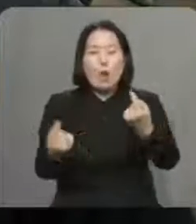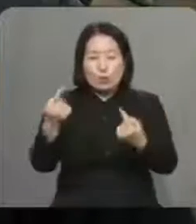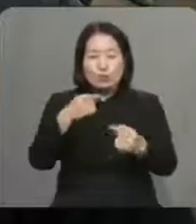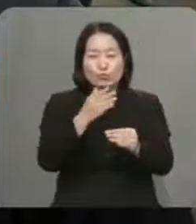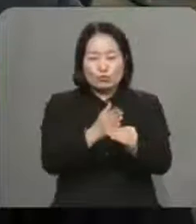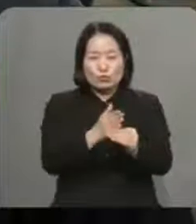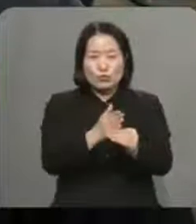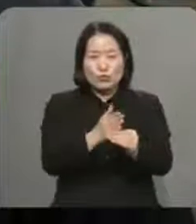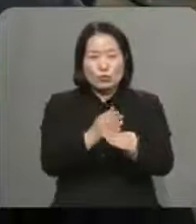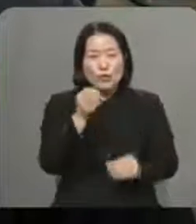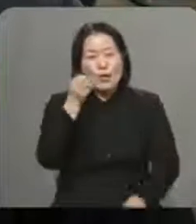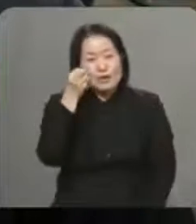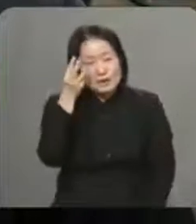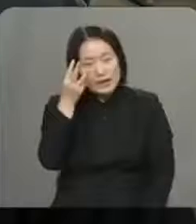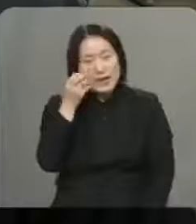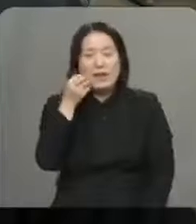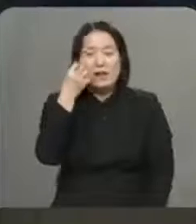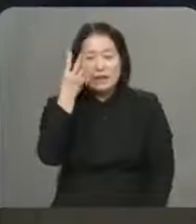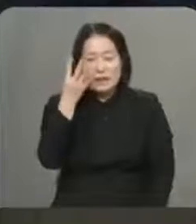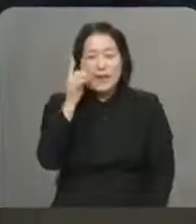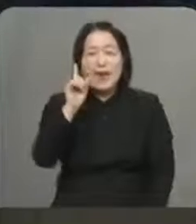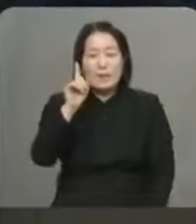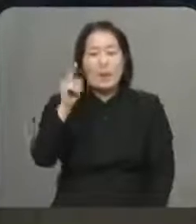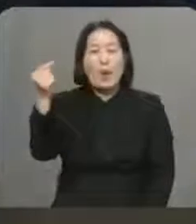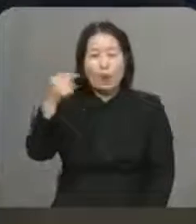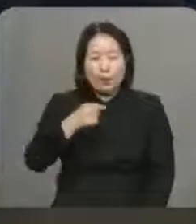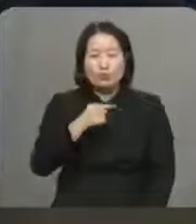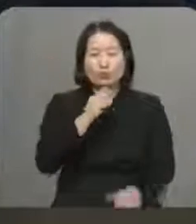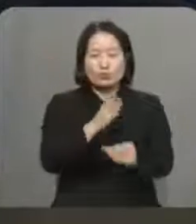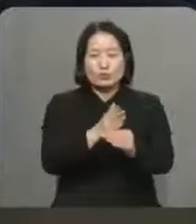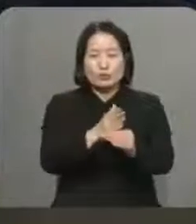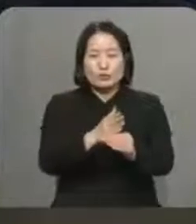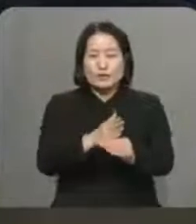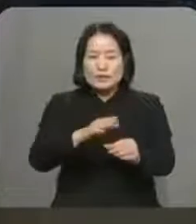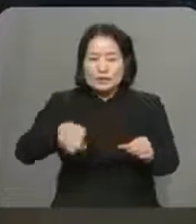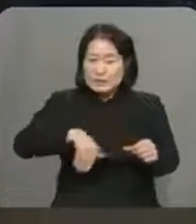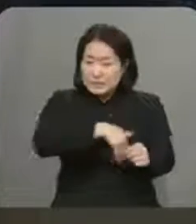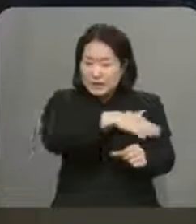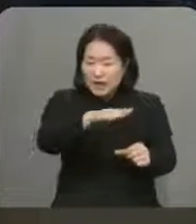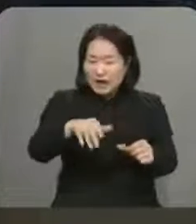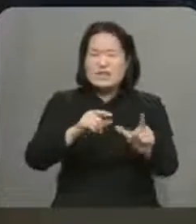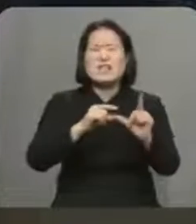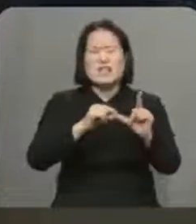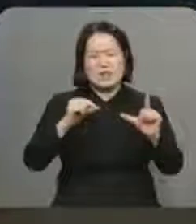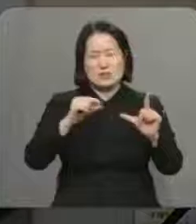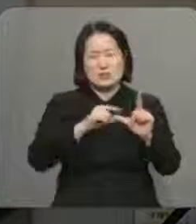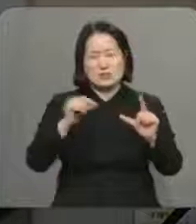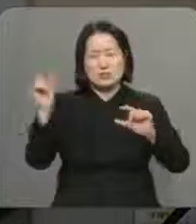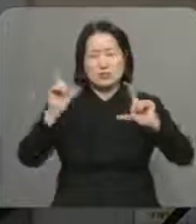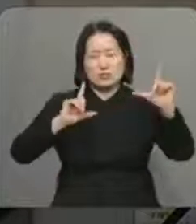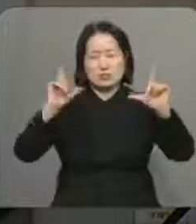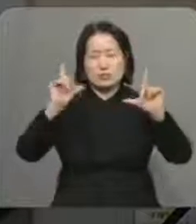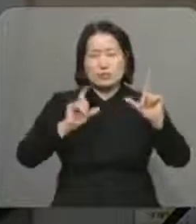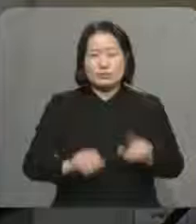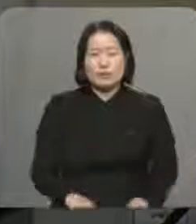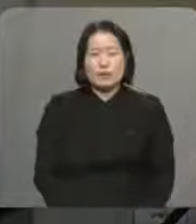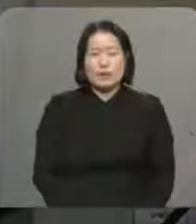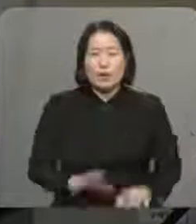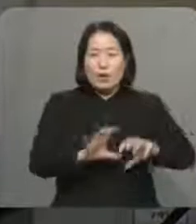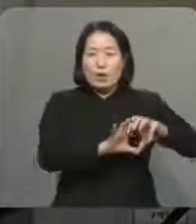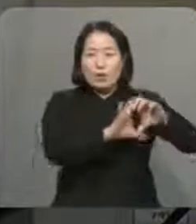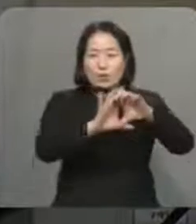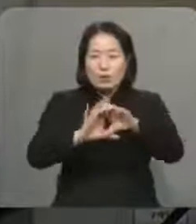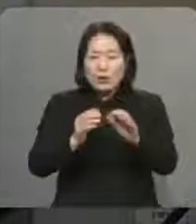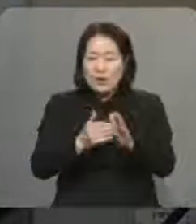1 3 4 달에 한 번씩 하는 것입니다 하지만 이같은 현상은 극히 일부의 해당합니다 코로나